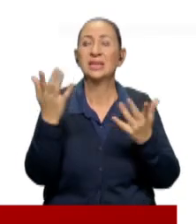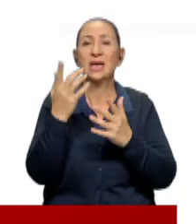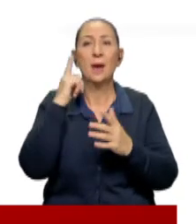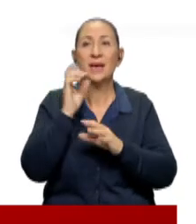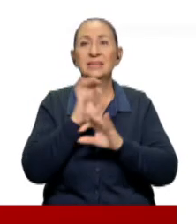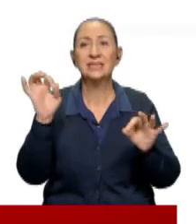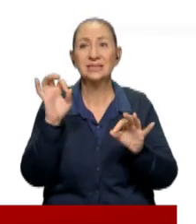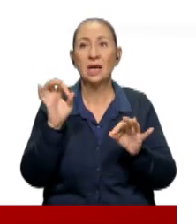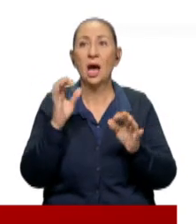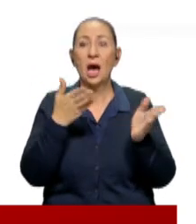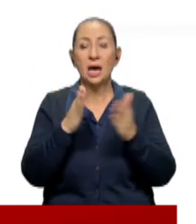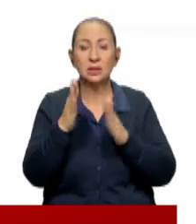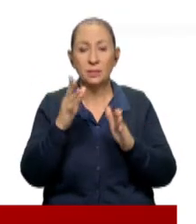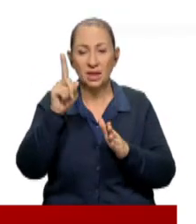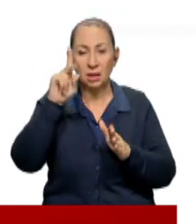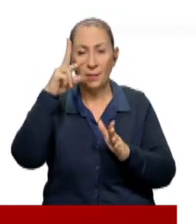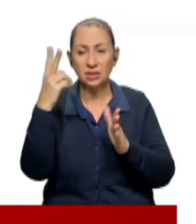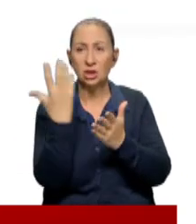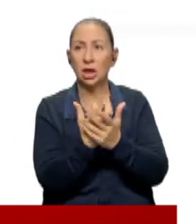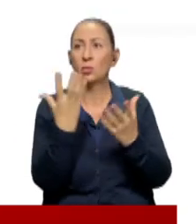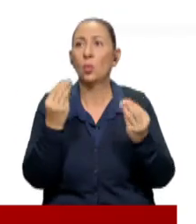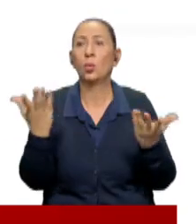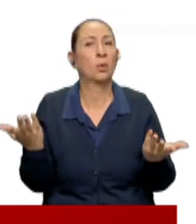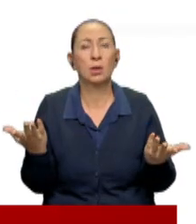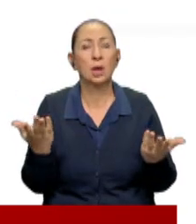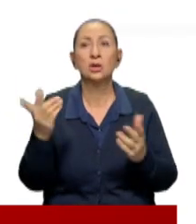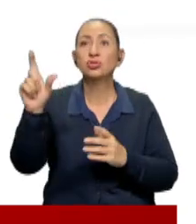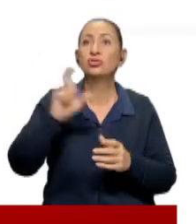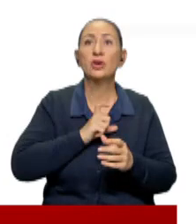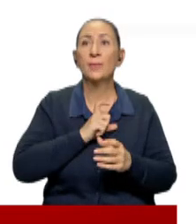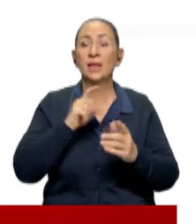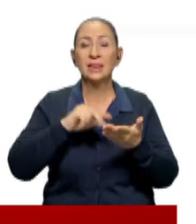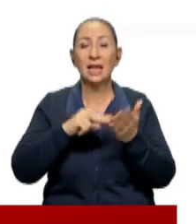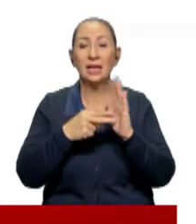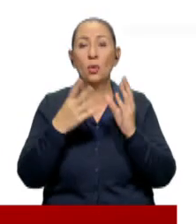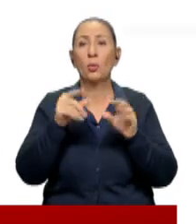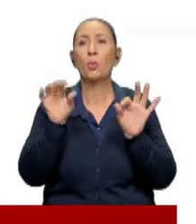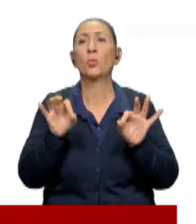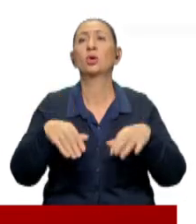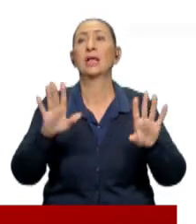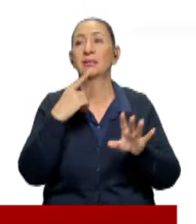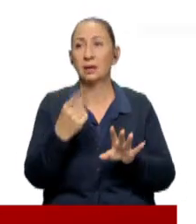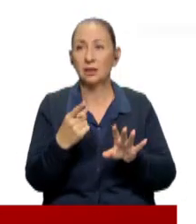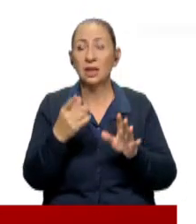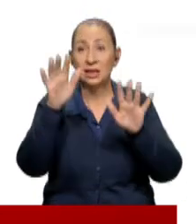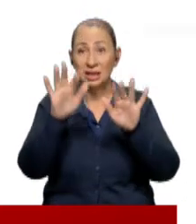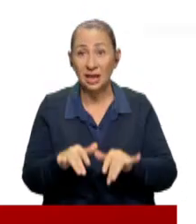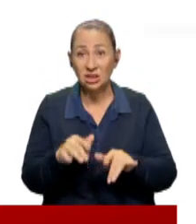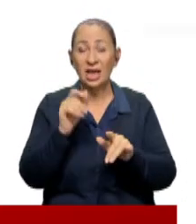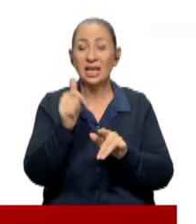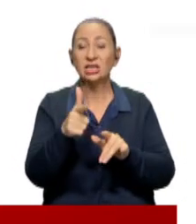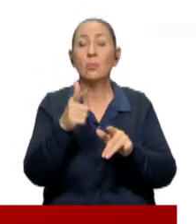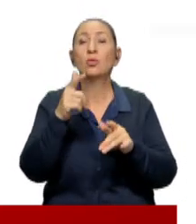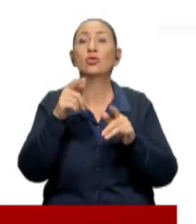habersiz bir şekilde adreste bir yabancı kayıt olabiliyor diye. Gelen yanıtta teknik olarak bu mümkün değil denildi. Dilekçeyle ilçe